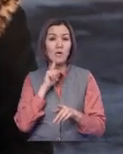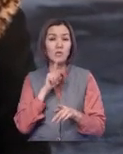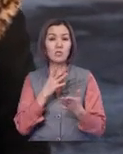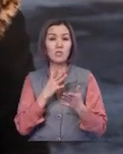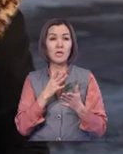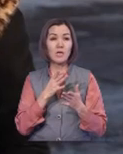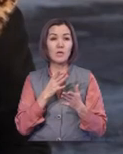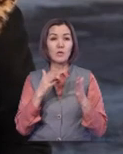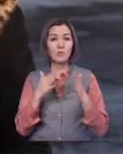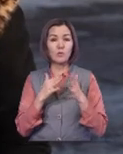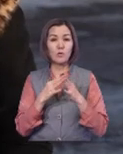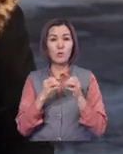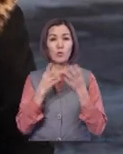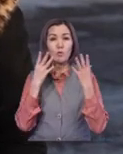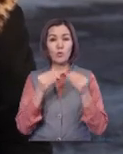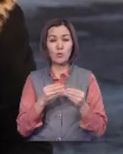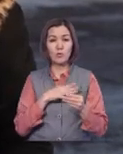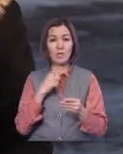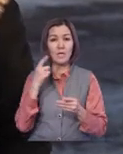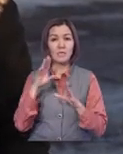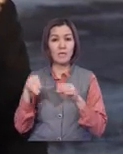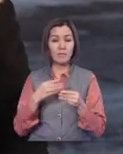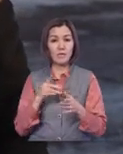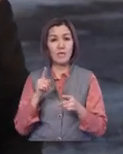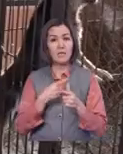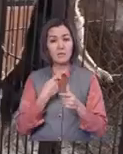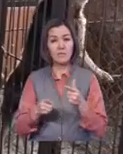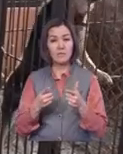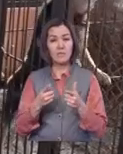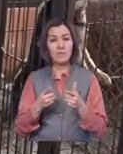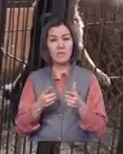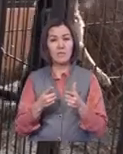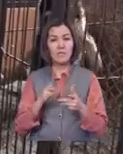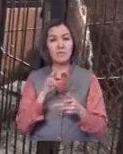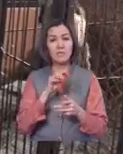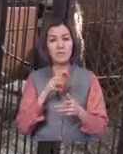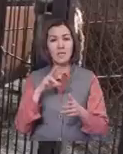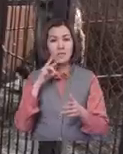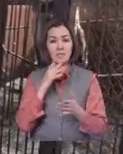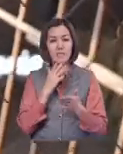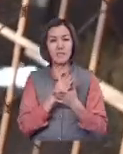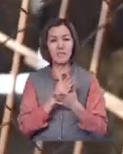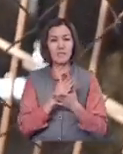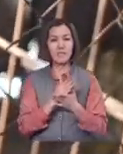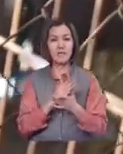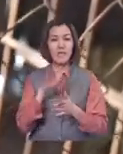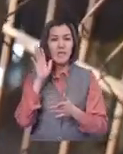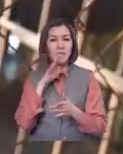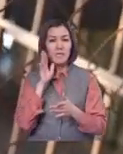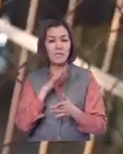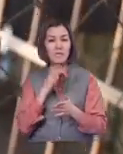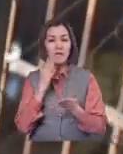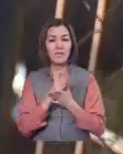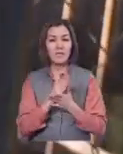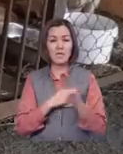10 күнге дейін ұстайды, одан кейін иесіне береді немесе залалсыздандырады. Атап өтерлігі, қазір Талдықорғанда 150 итке арналған питомник